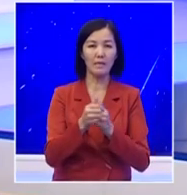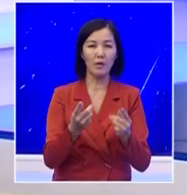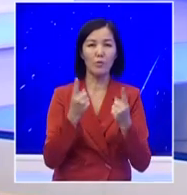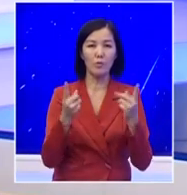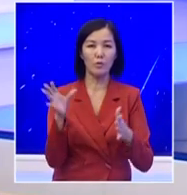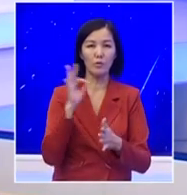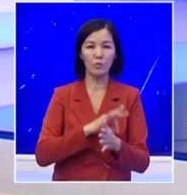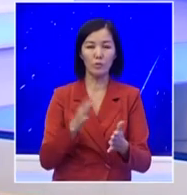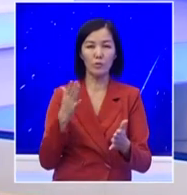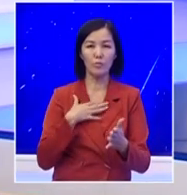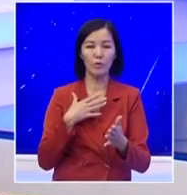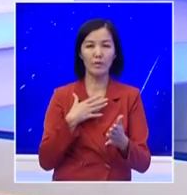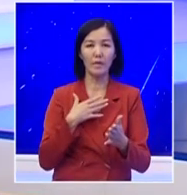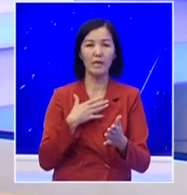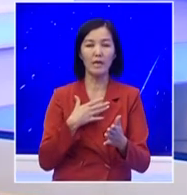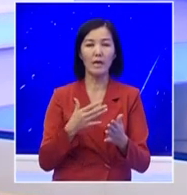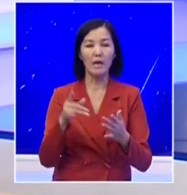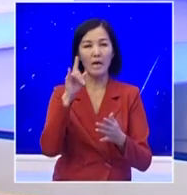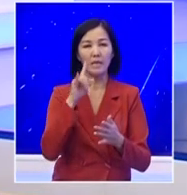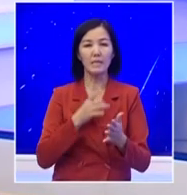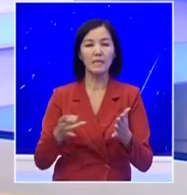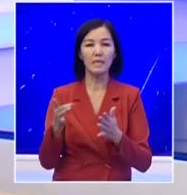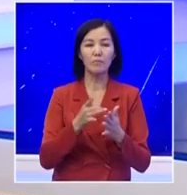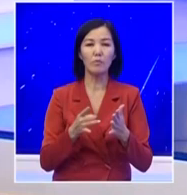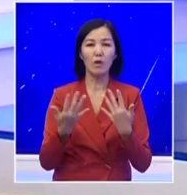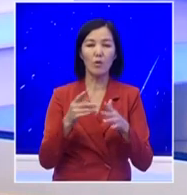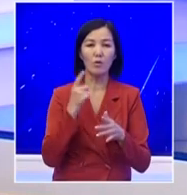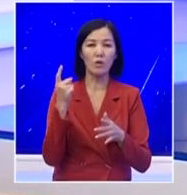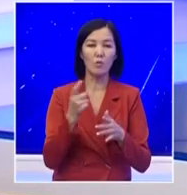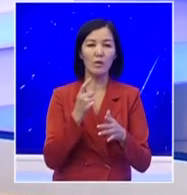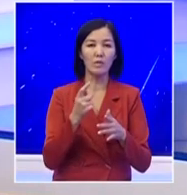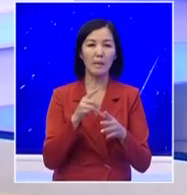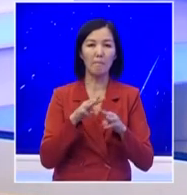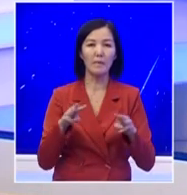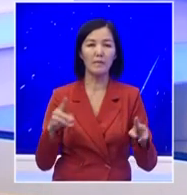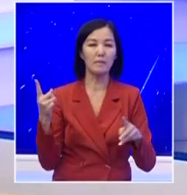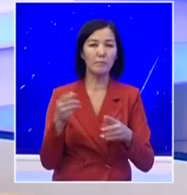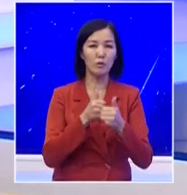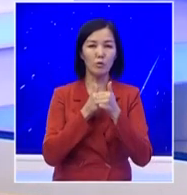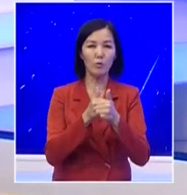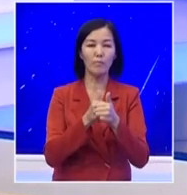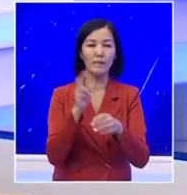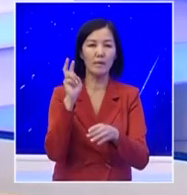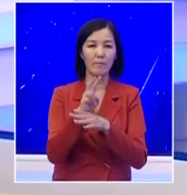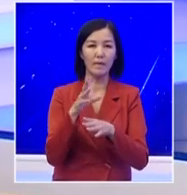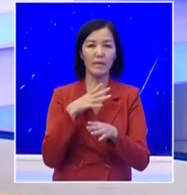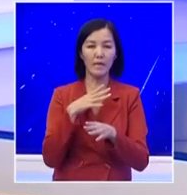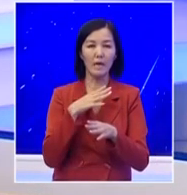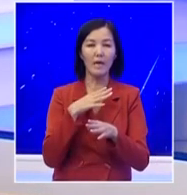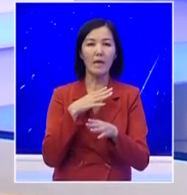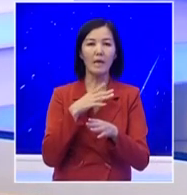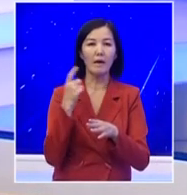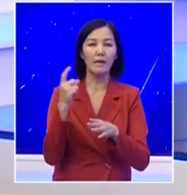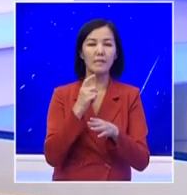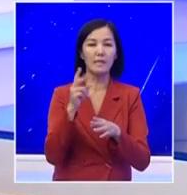отыр. Ісі үлгі шаруашылыққа Қазақстан Республикасы ауыл шаруашылығы министрінің бірінші орынбасары арнайы келді. Кешен жұмысын